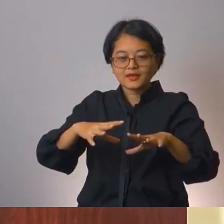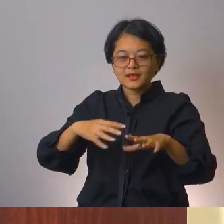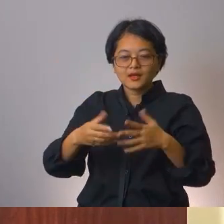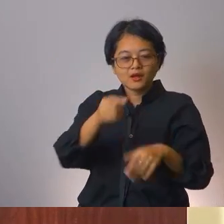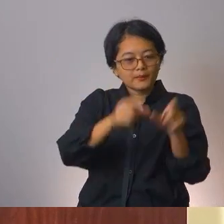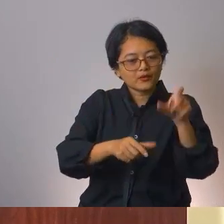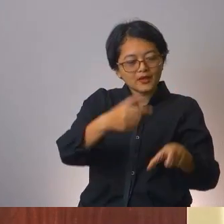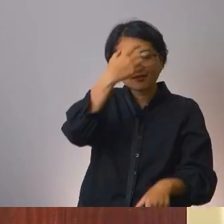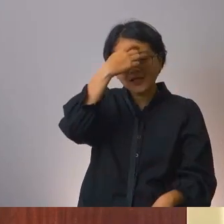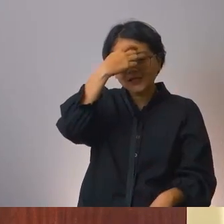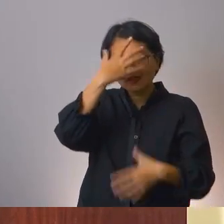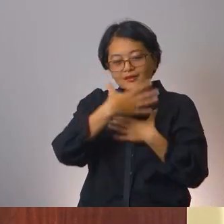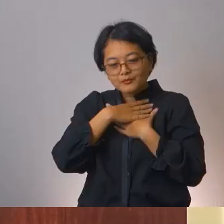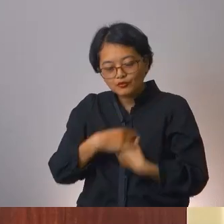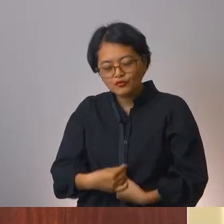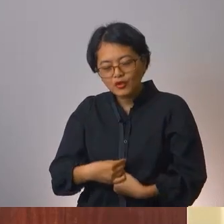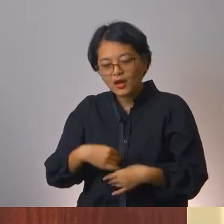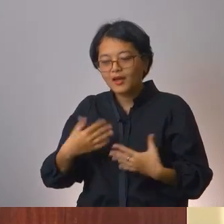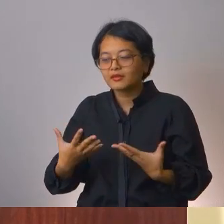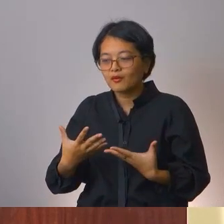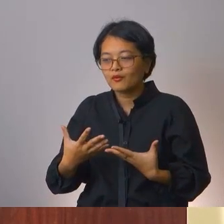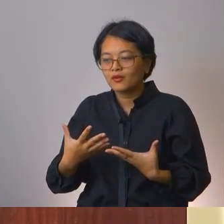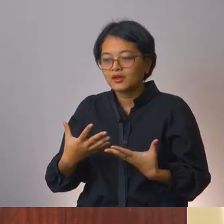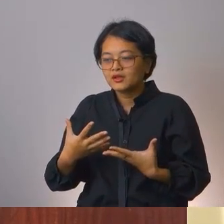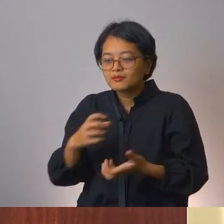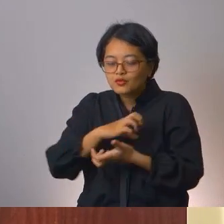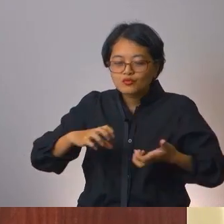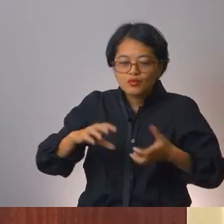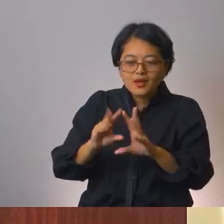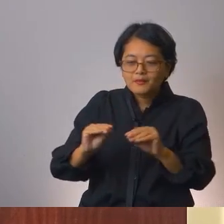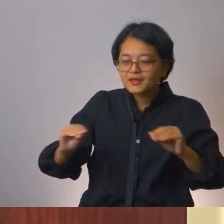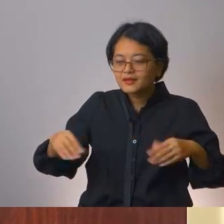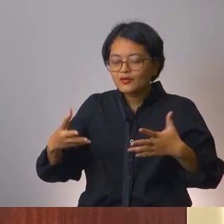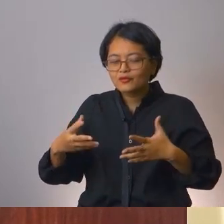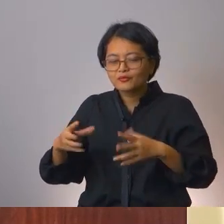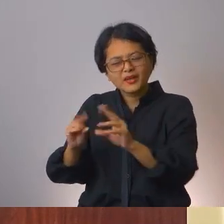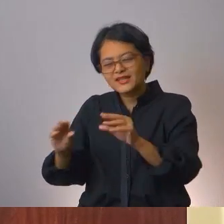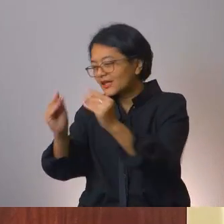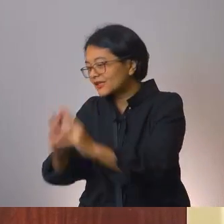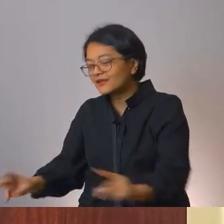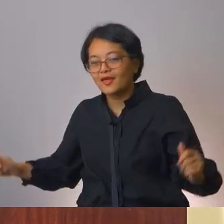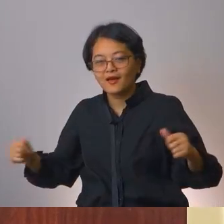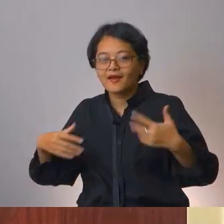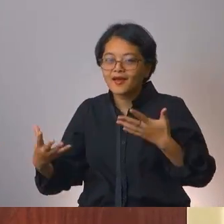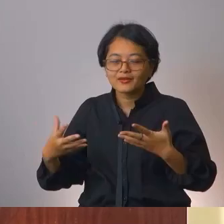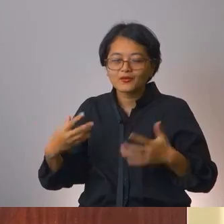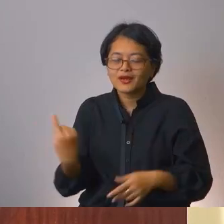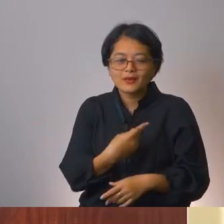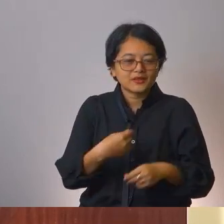berduka, kami yang bergumul dalam pekerjaan, kami yang kehilangan pekerjaan, kami yang sedang mencari